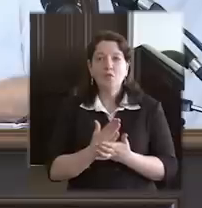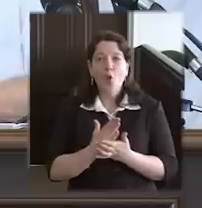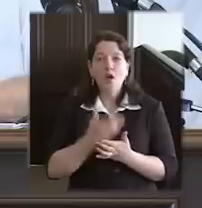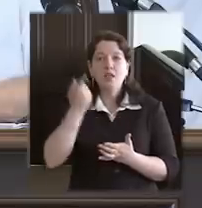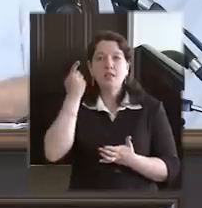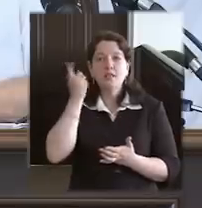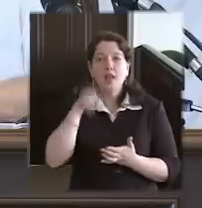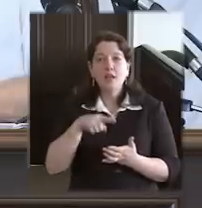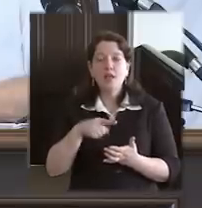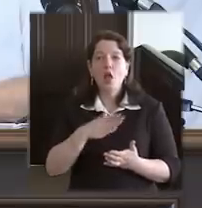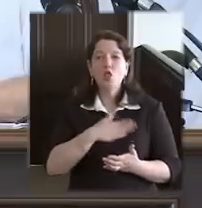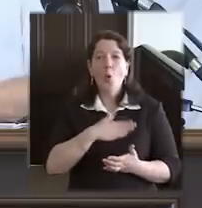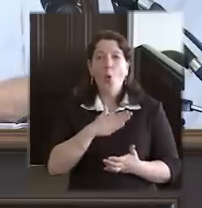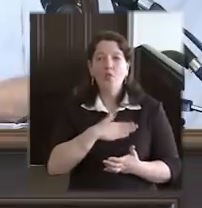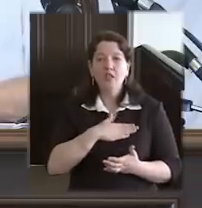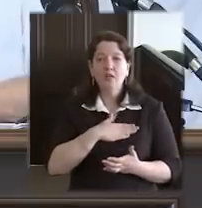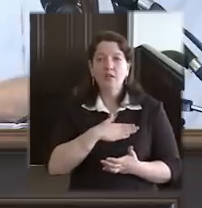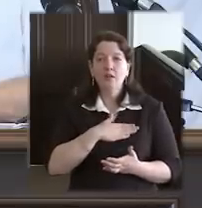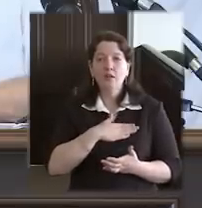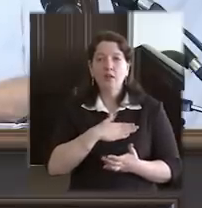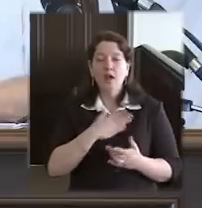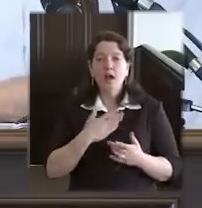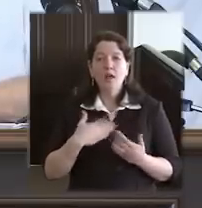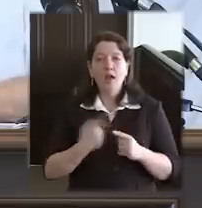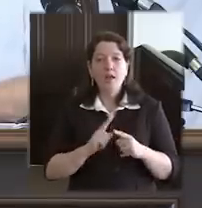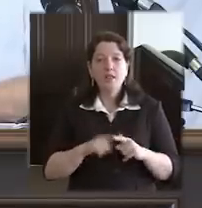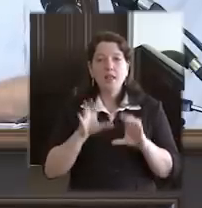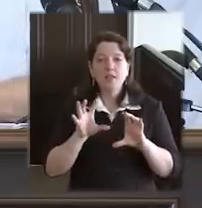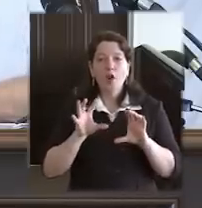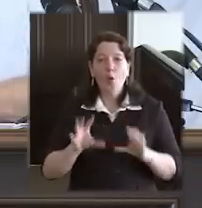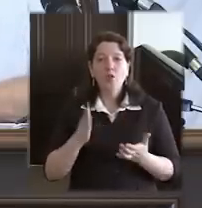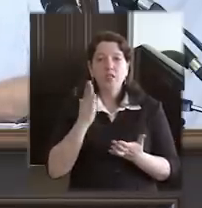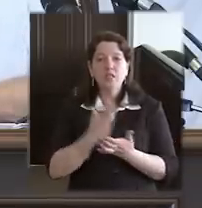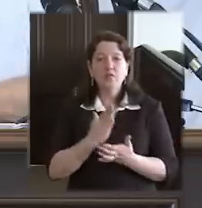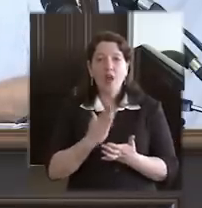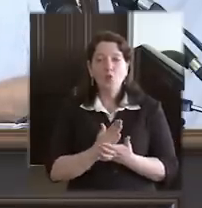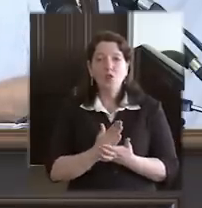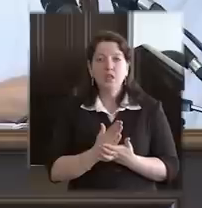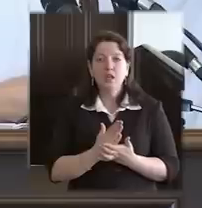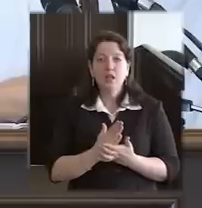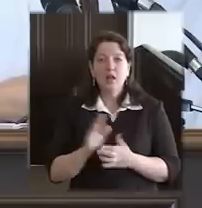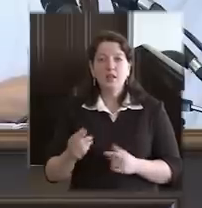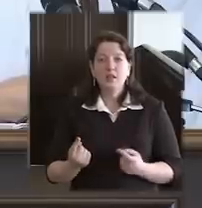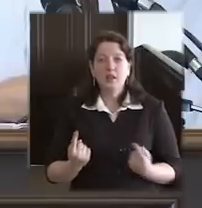существо знания духовной жизни. Они, если хотите, и являются, может